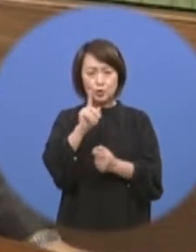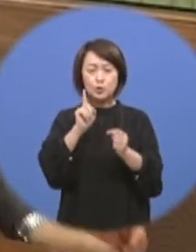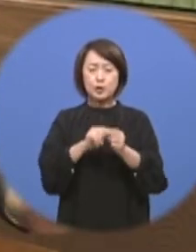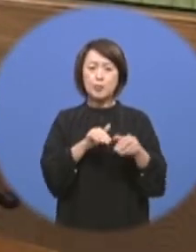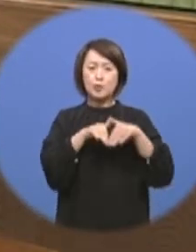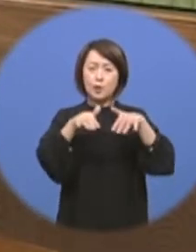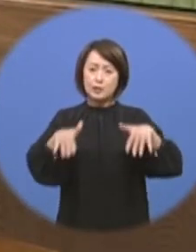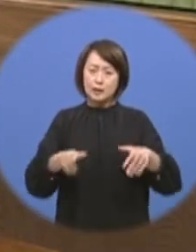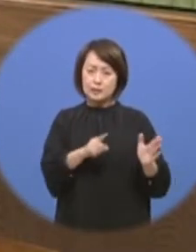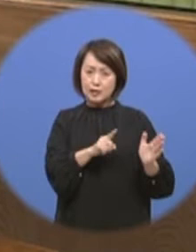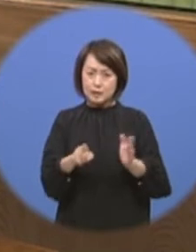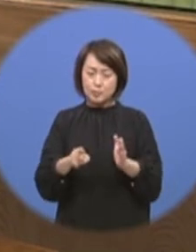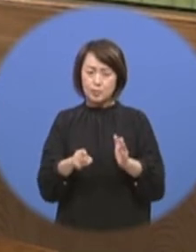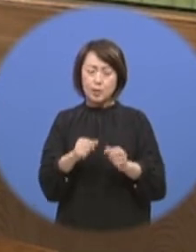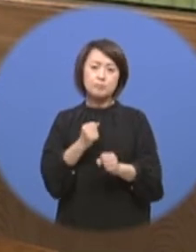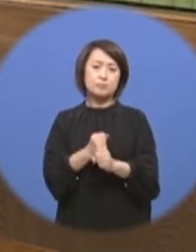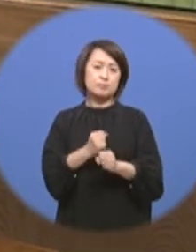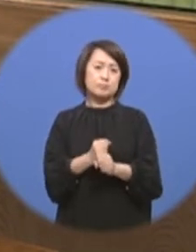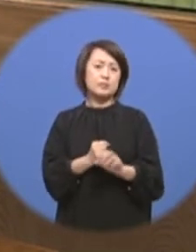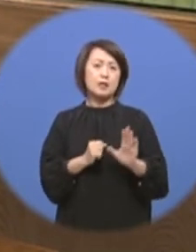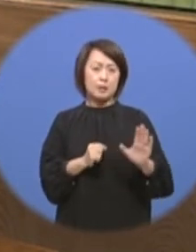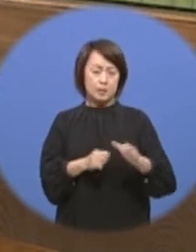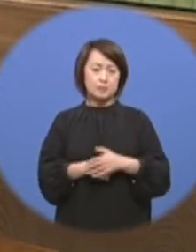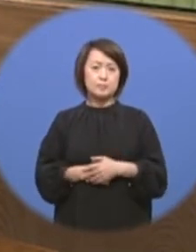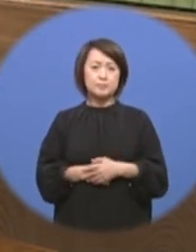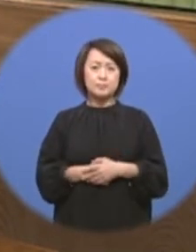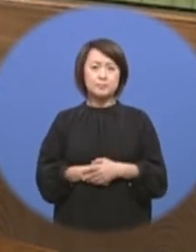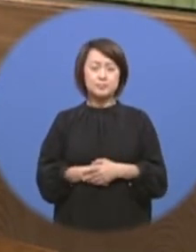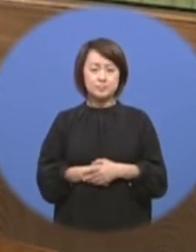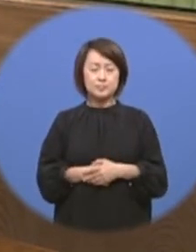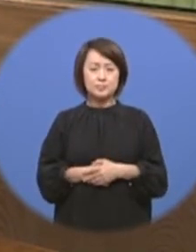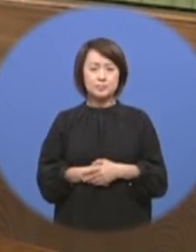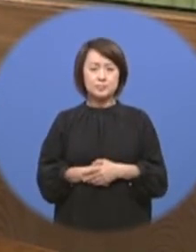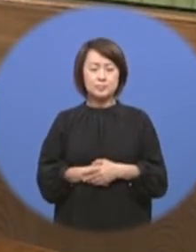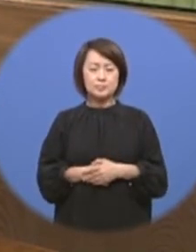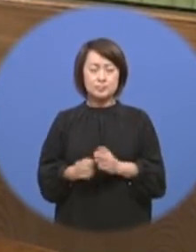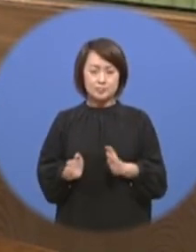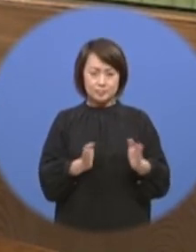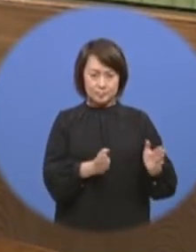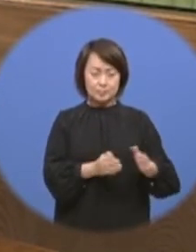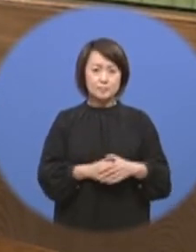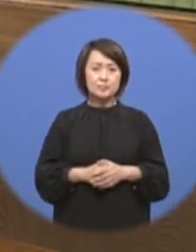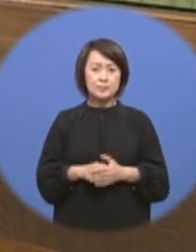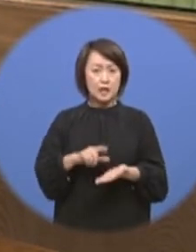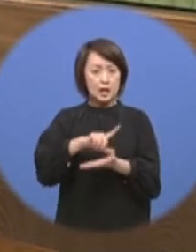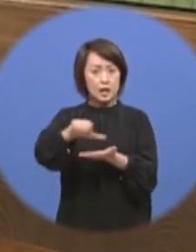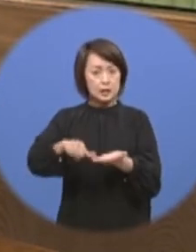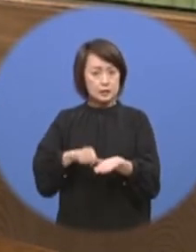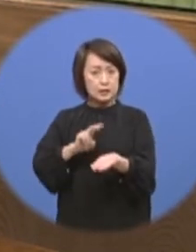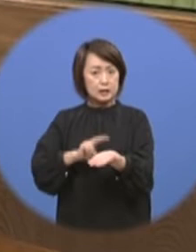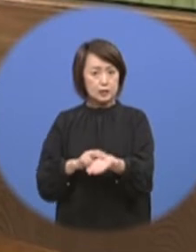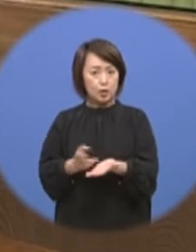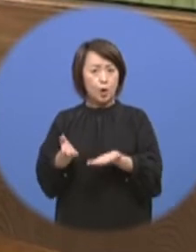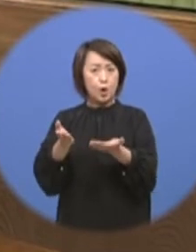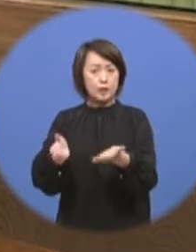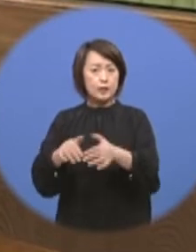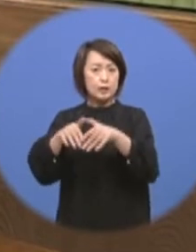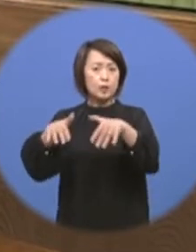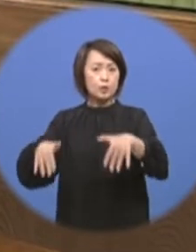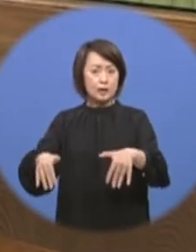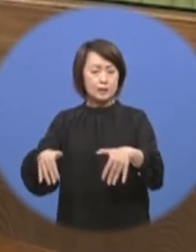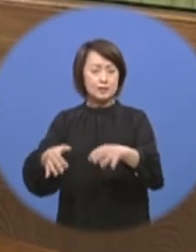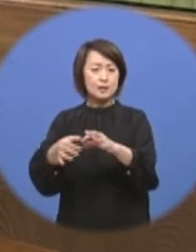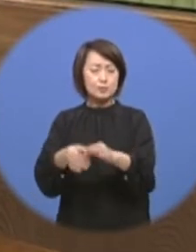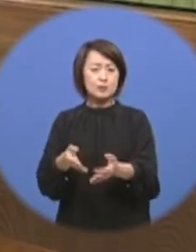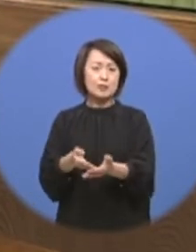ますこの後んまあ少し離れまして地域医療提供体制についてご説明をし